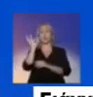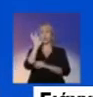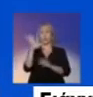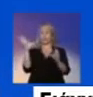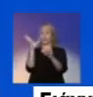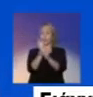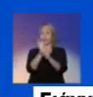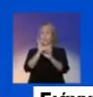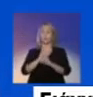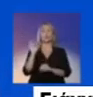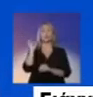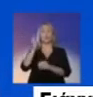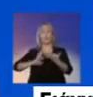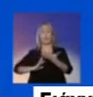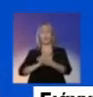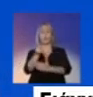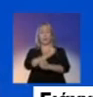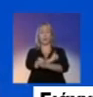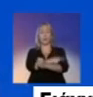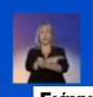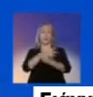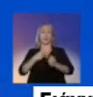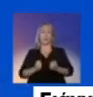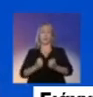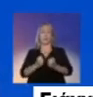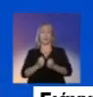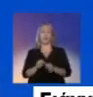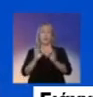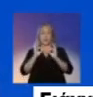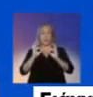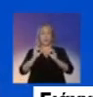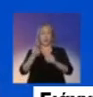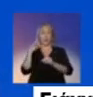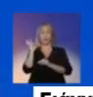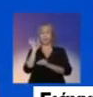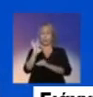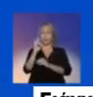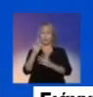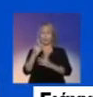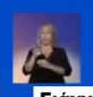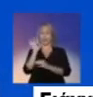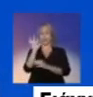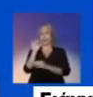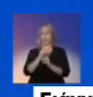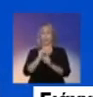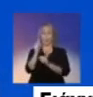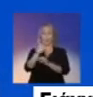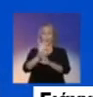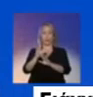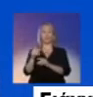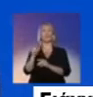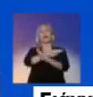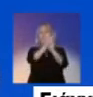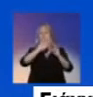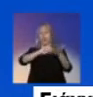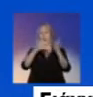είπε ξεκάθαρα τη λέξη αντισταθμιστικά, τα οποία θα πρέπει να δοθούν στην περιοχή. Είναι ξεκάθαρο λοιπόν ότι με